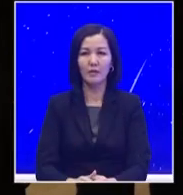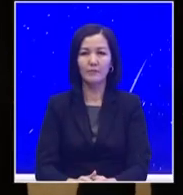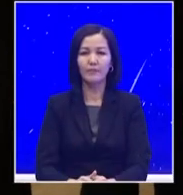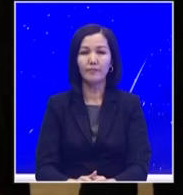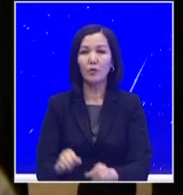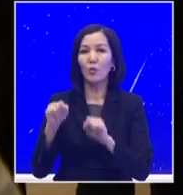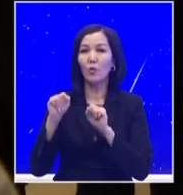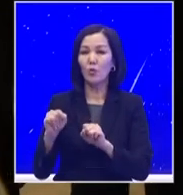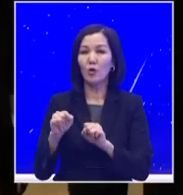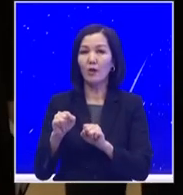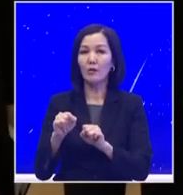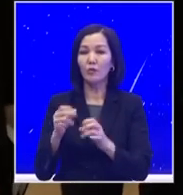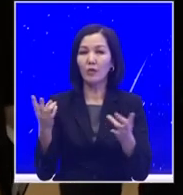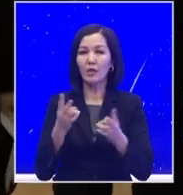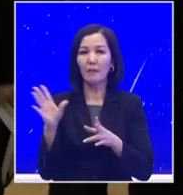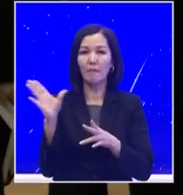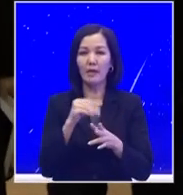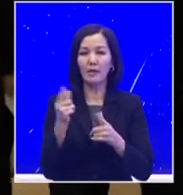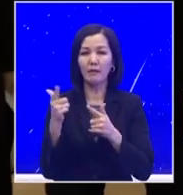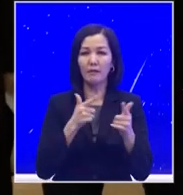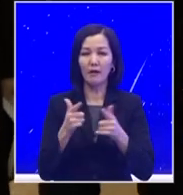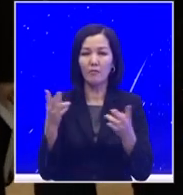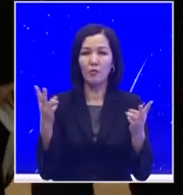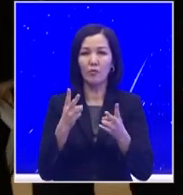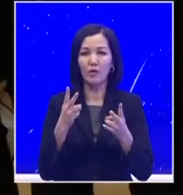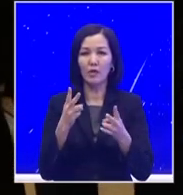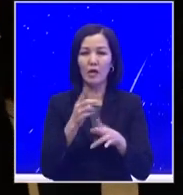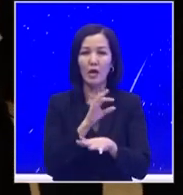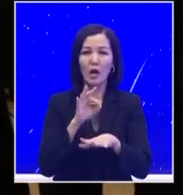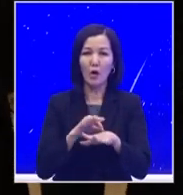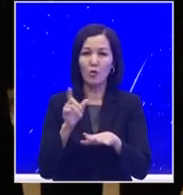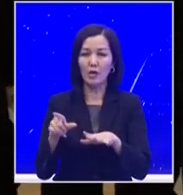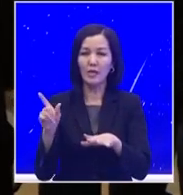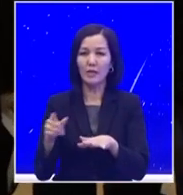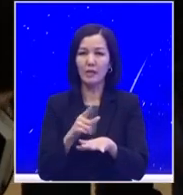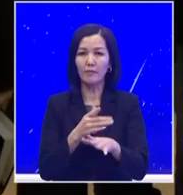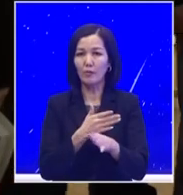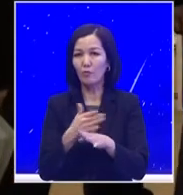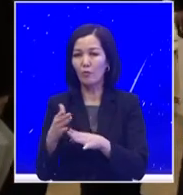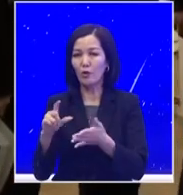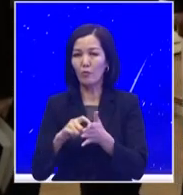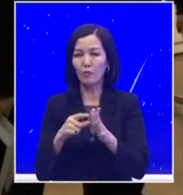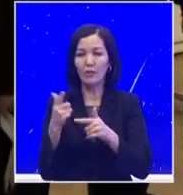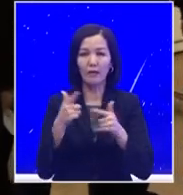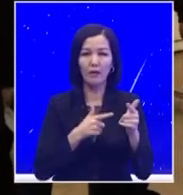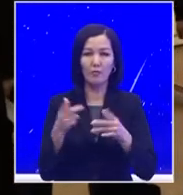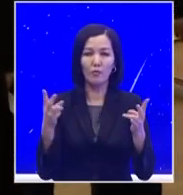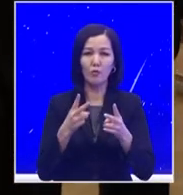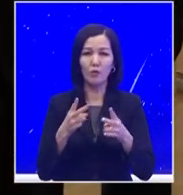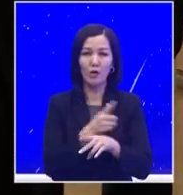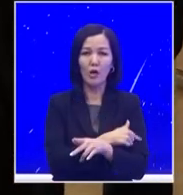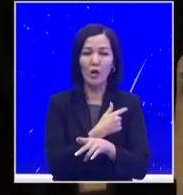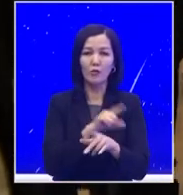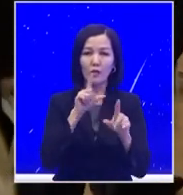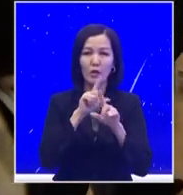Сақтықта қорлық жоқ, бәріне дайын болыңыздар. Науқастарды оқшаулау бөлмесімен мамандар сақадай сай болуы керек. Аудандық ауруханымен